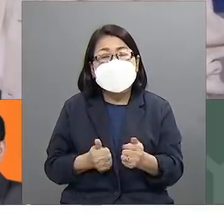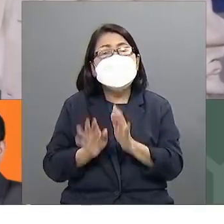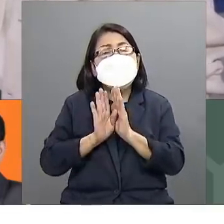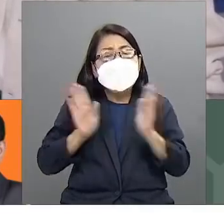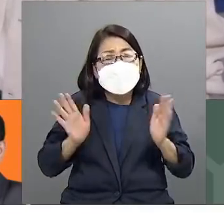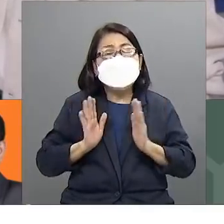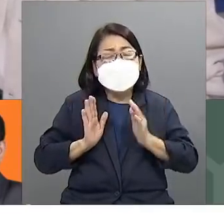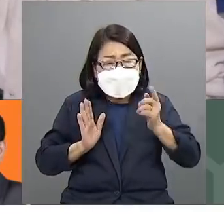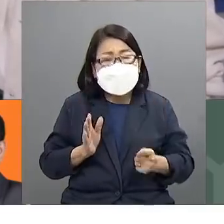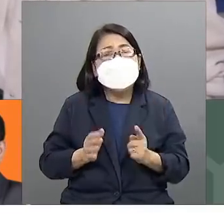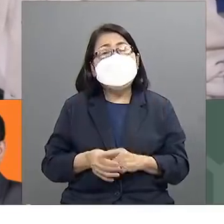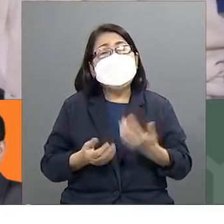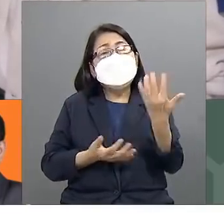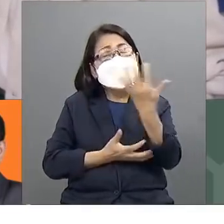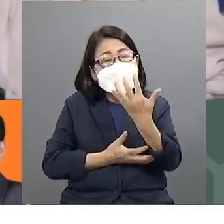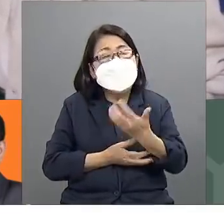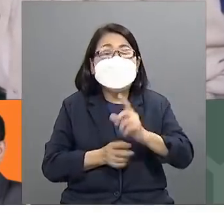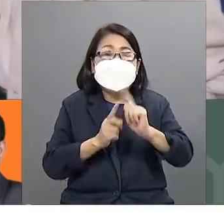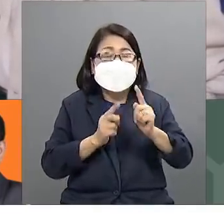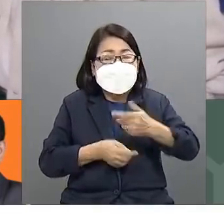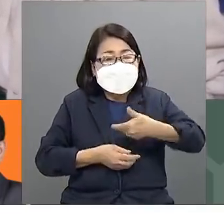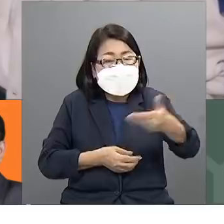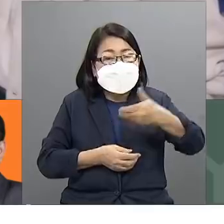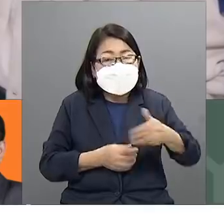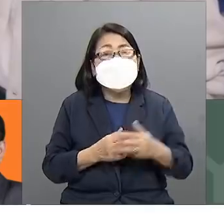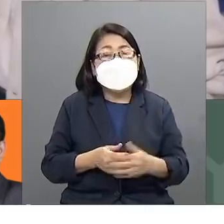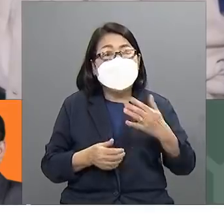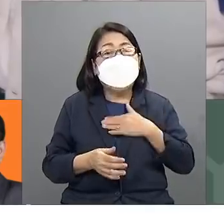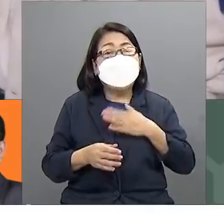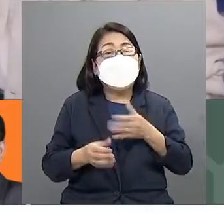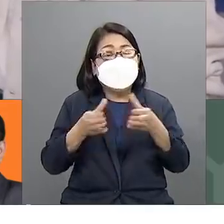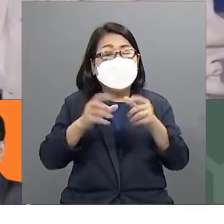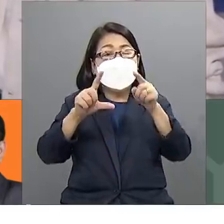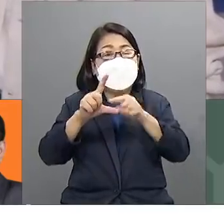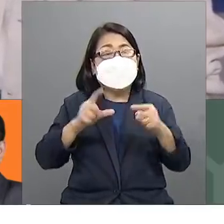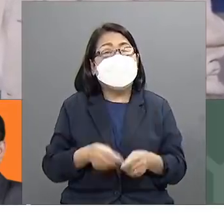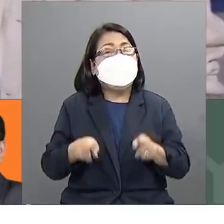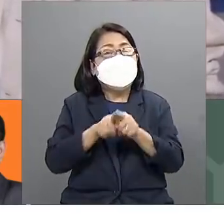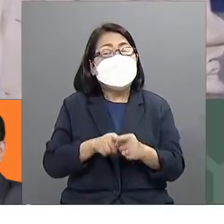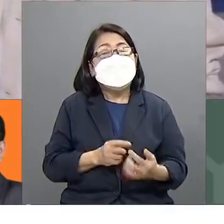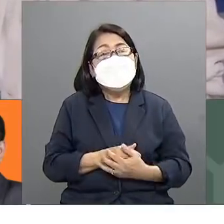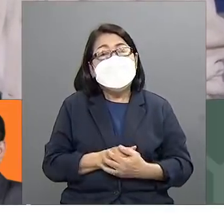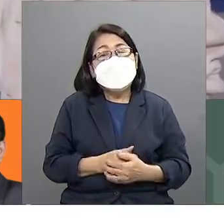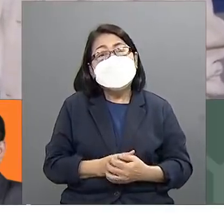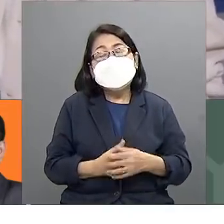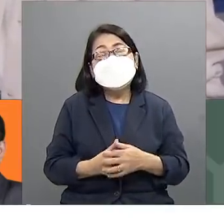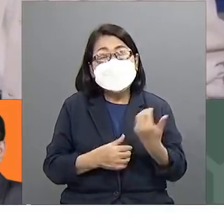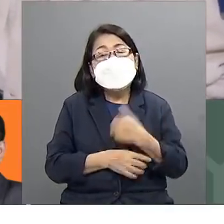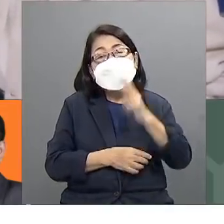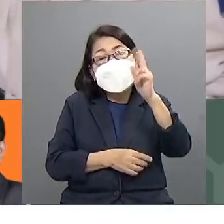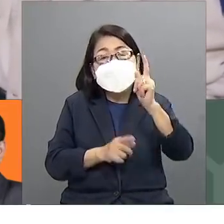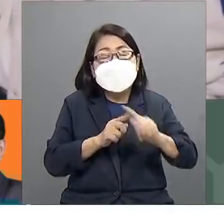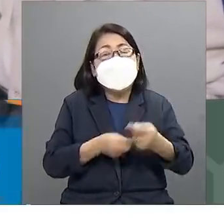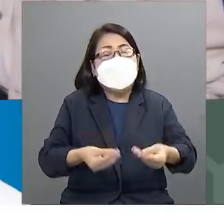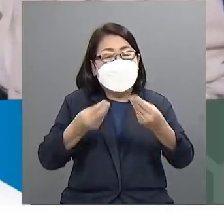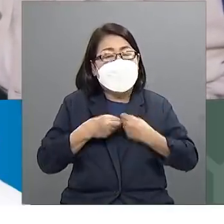เชิญเราและทุกๆการดีเบตสำหรับผมแล้วพระเจ้าไปมองว่าเมื่อคือโอกาสที่สื่อมวลชนเนี่ยให้โอกาสเราได้นำเสนอนโยบายและก็